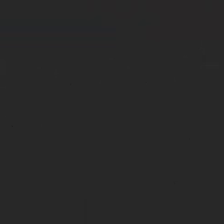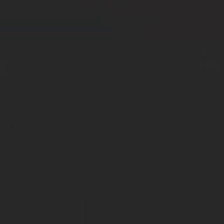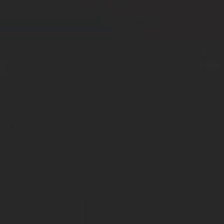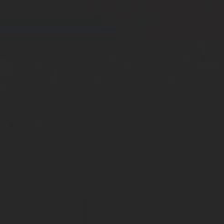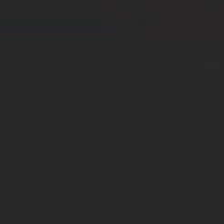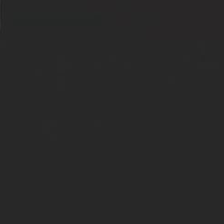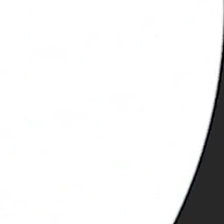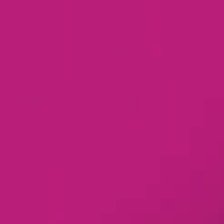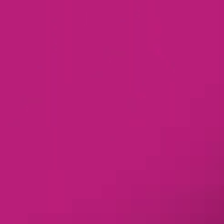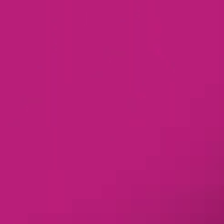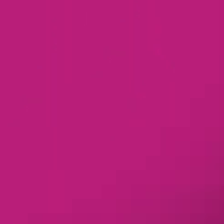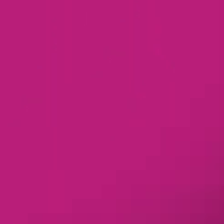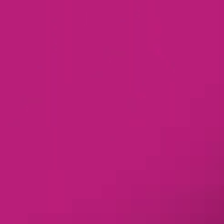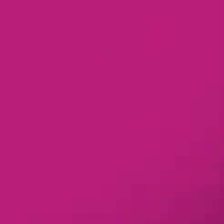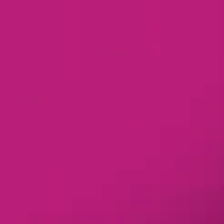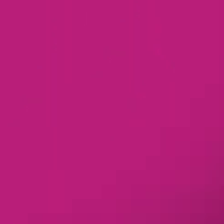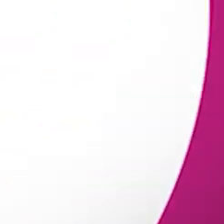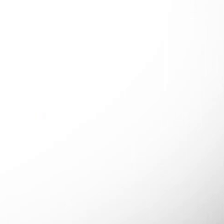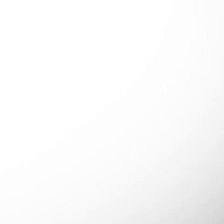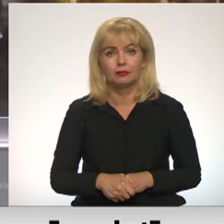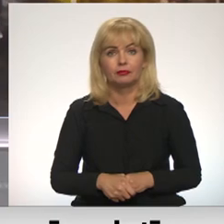Re, viss ēters ir te!